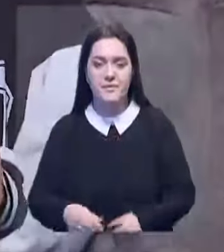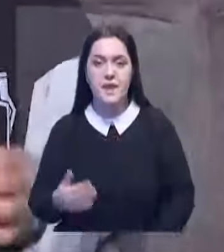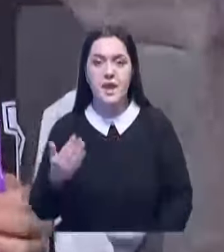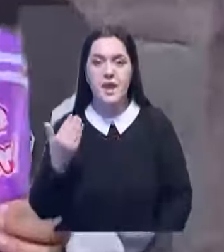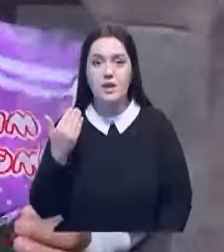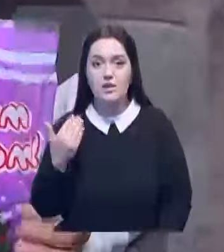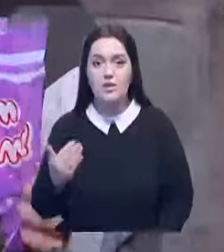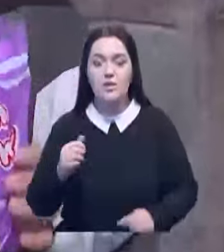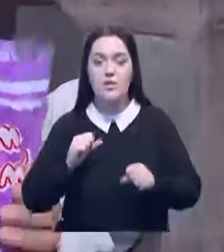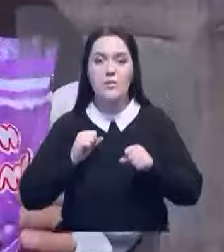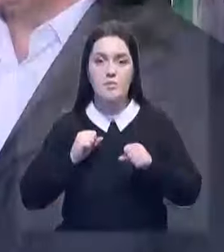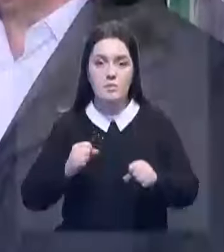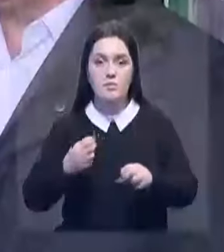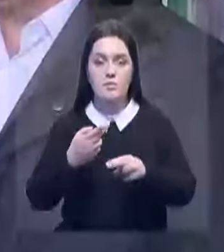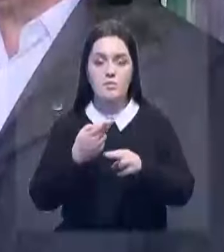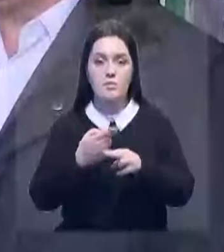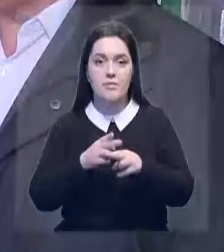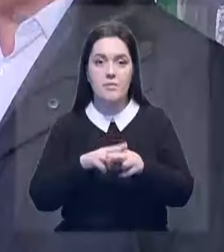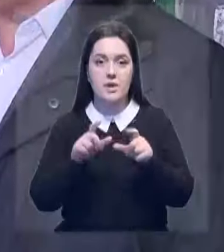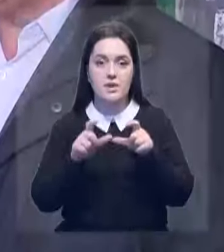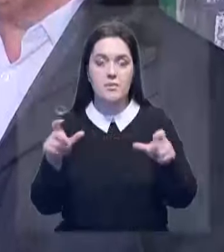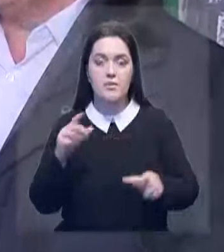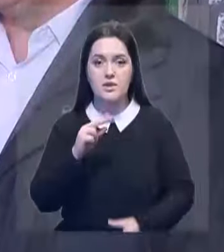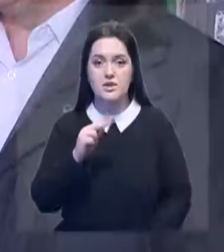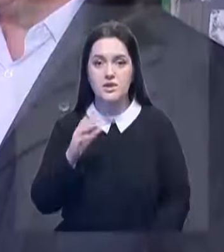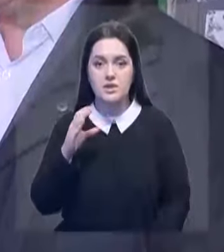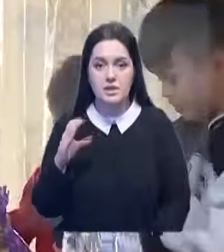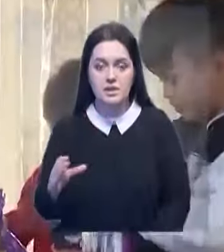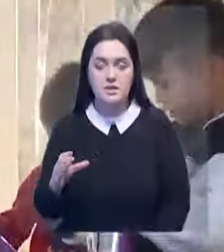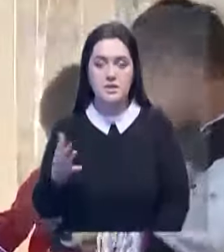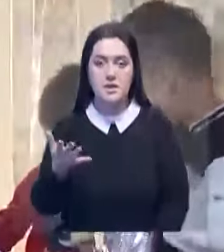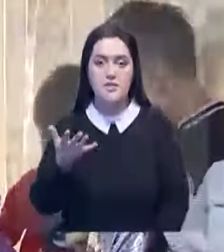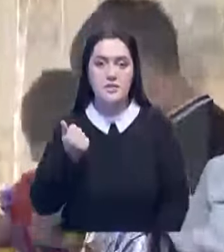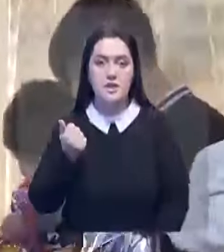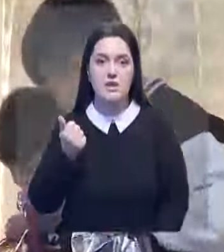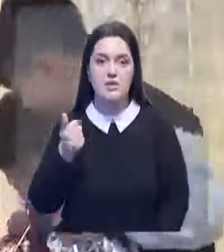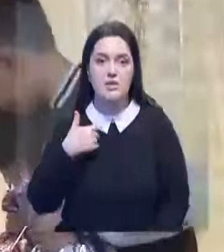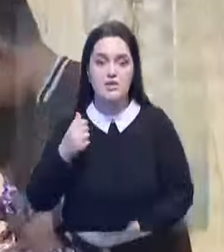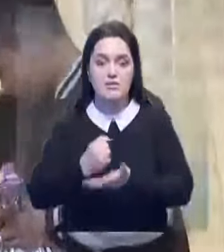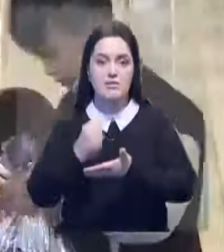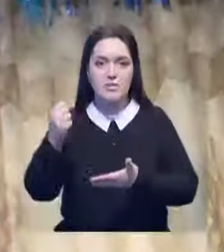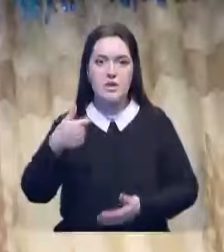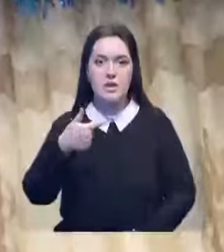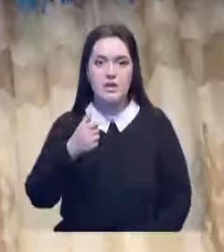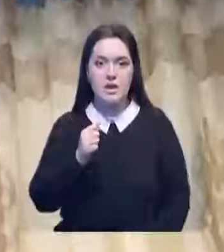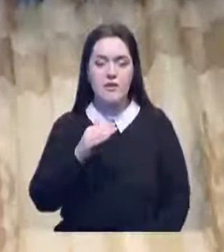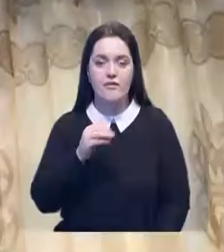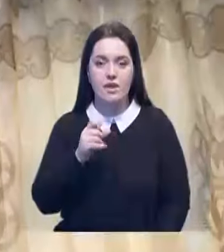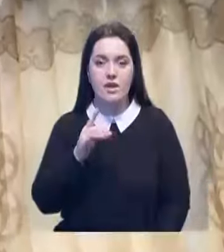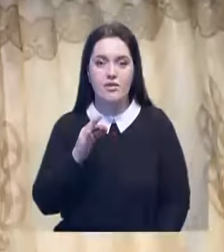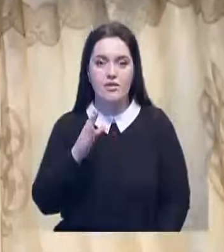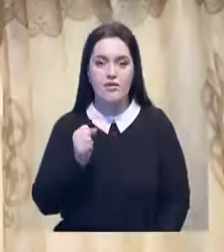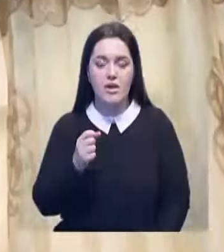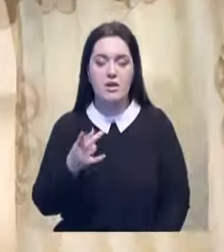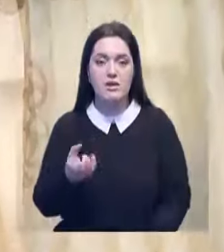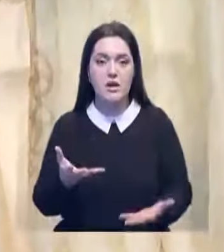мужество и решимость отметило и руководство департамента ПЧС. Там взяли на себя инициативу выдвинуть Марину Гафарову на получение